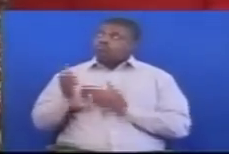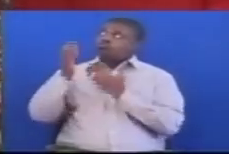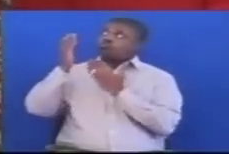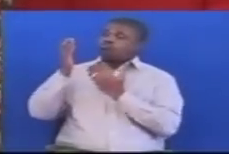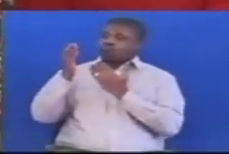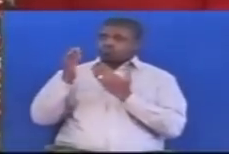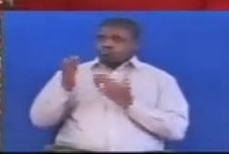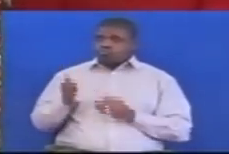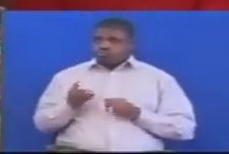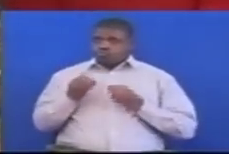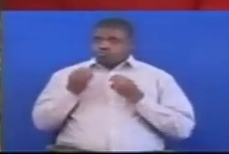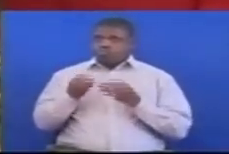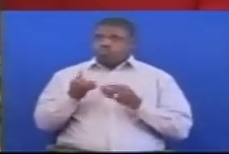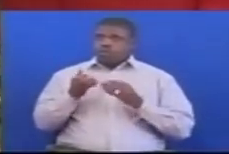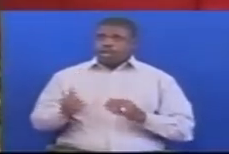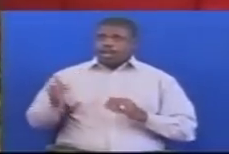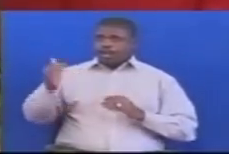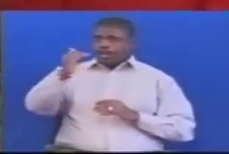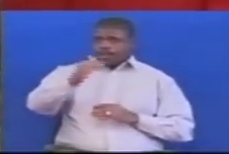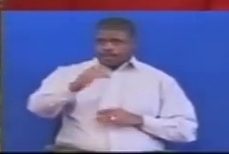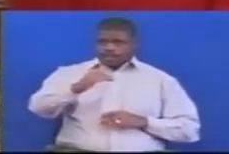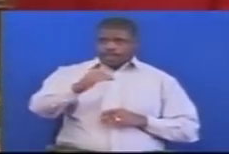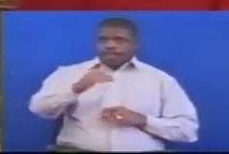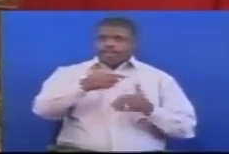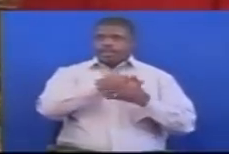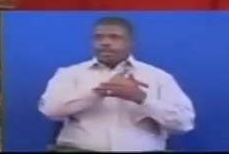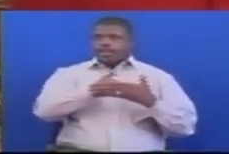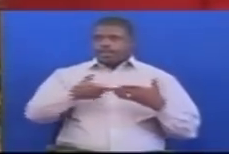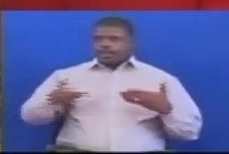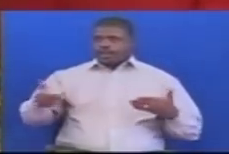juu yake kwa jina la Yesu